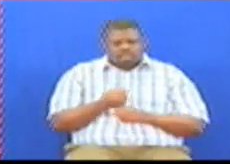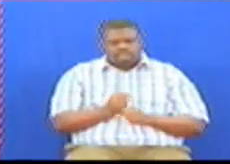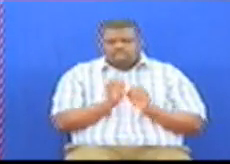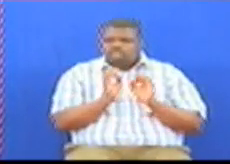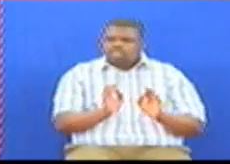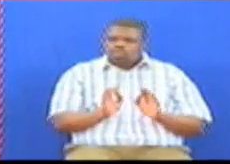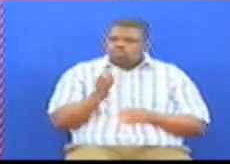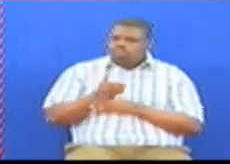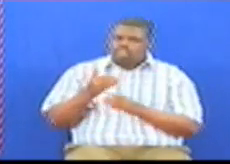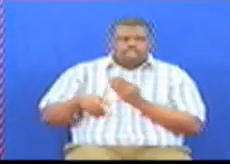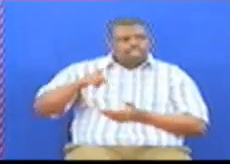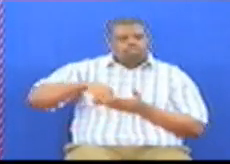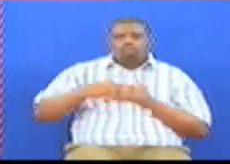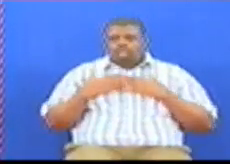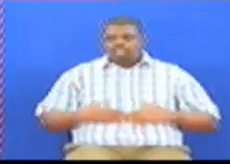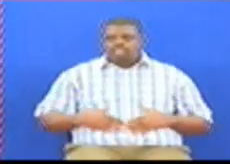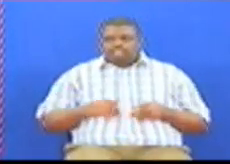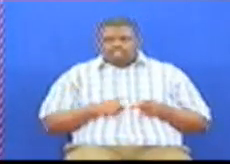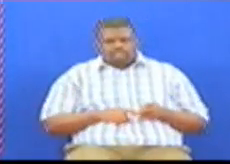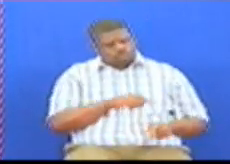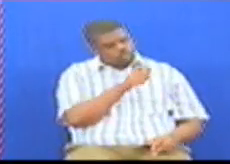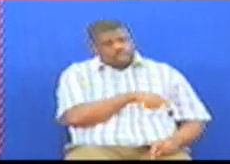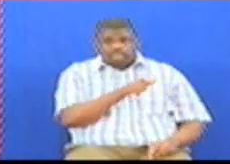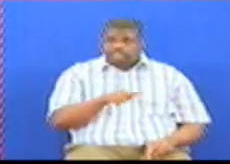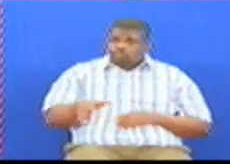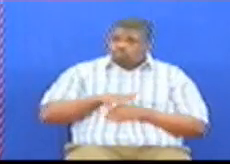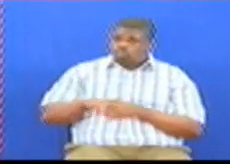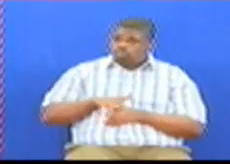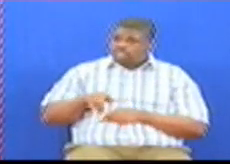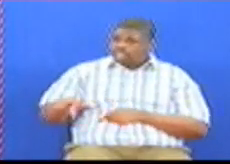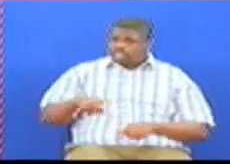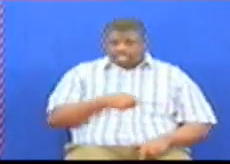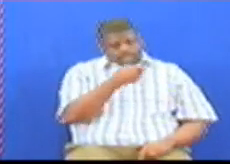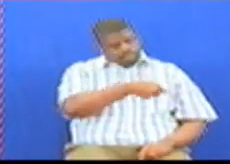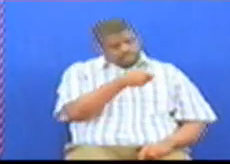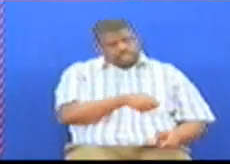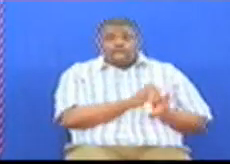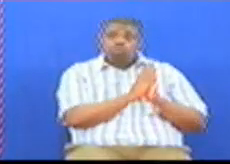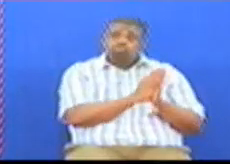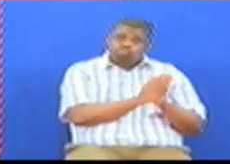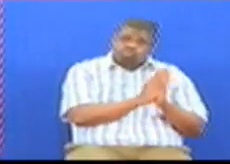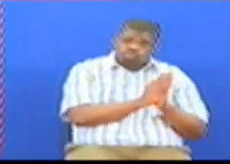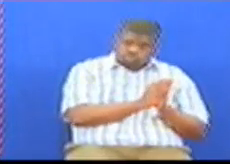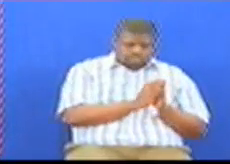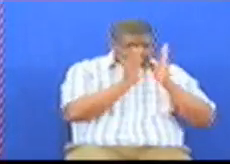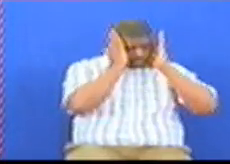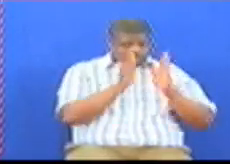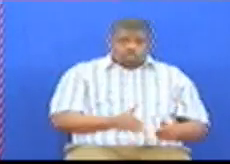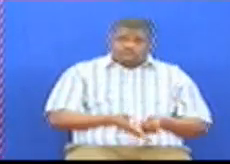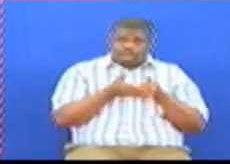pale Marangali, na sasa hivi wananchi wanatumia kile kituo na wanawapongeza sana, wanawashukuru sana. Mheshimiwa Naibu